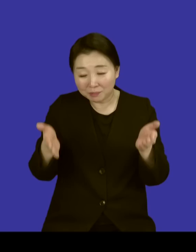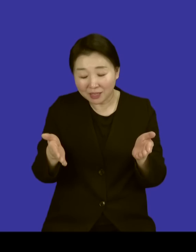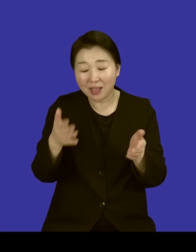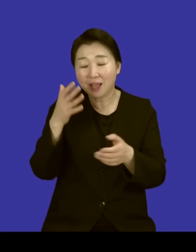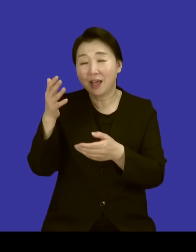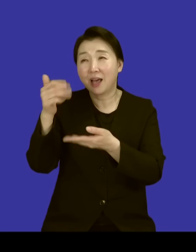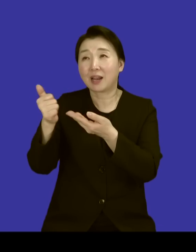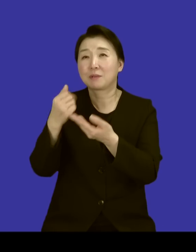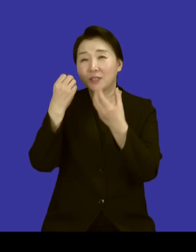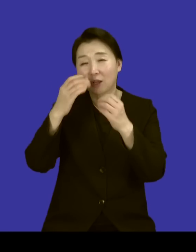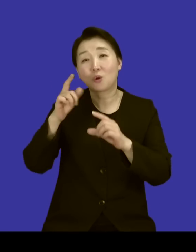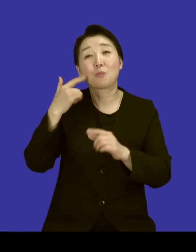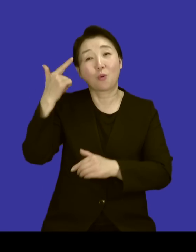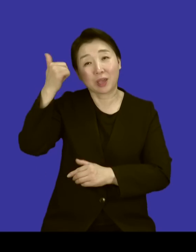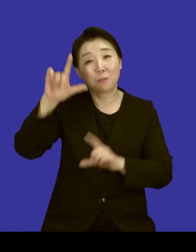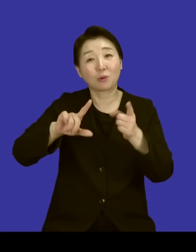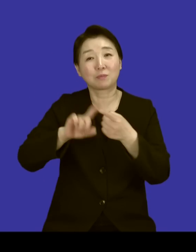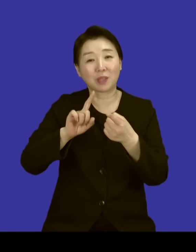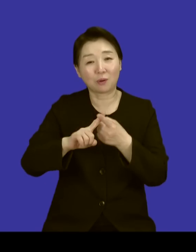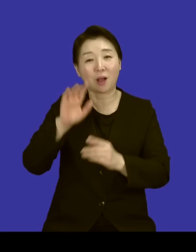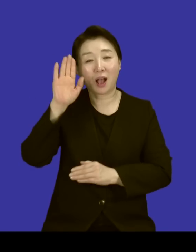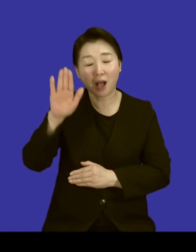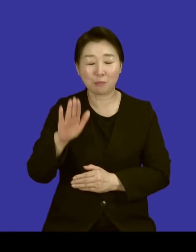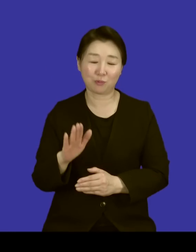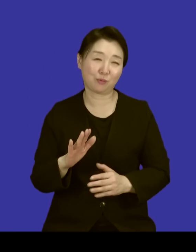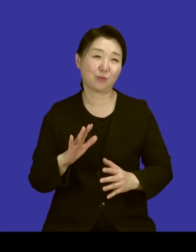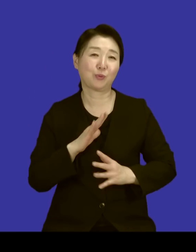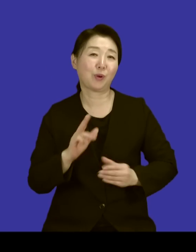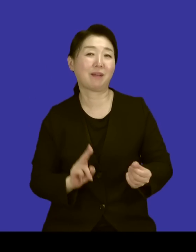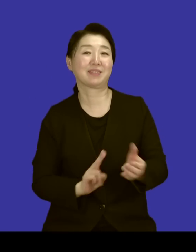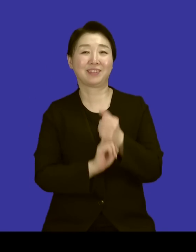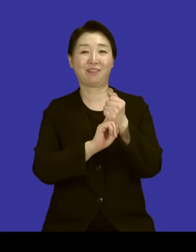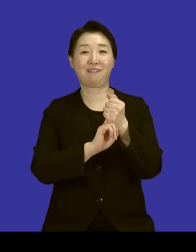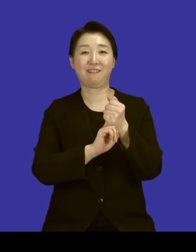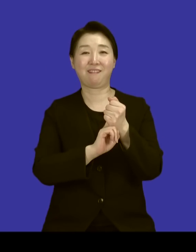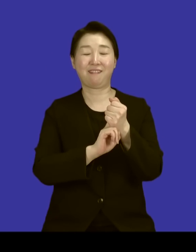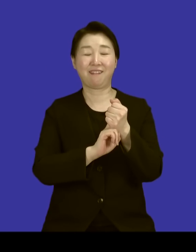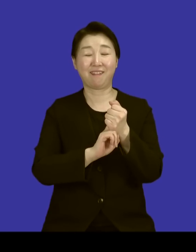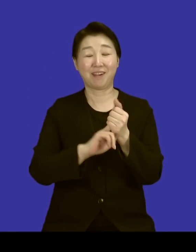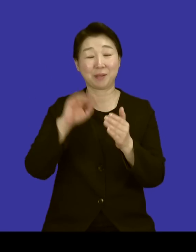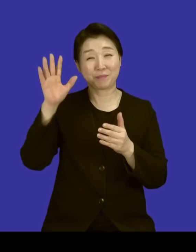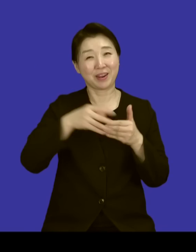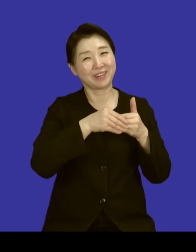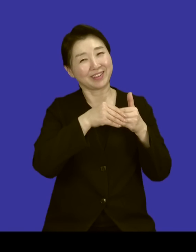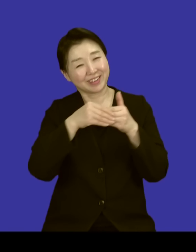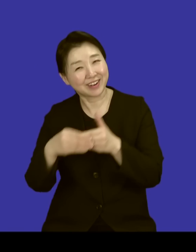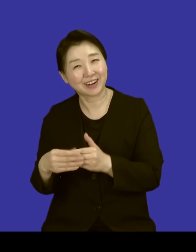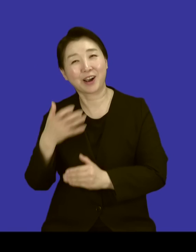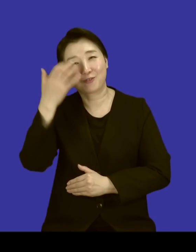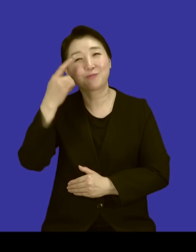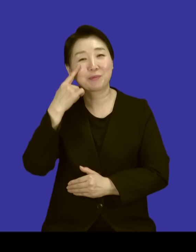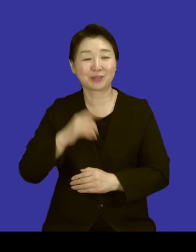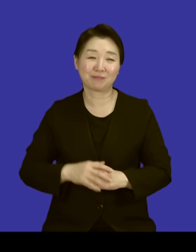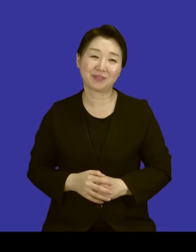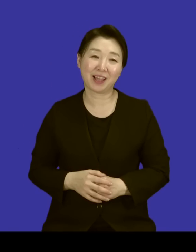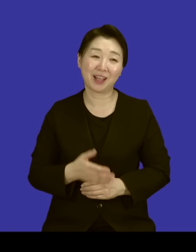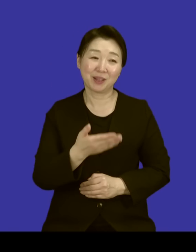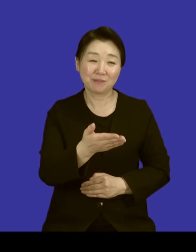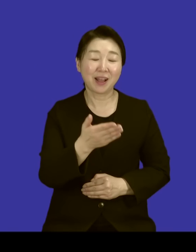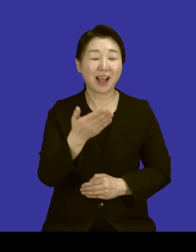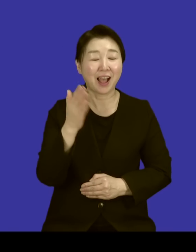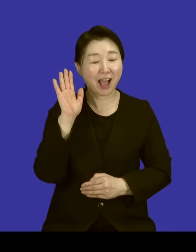새로운 목회 형태로 더 놀라운 역사를 이끌어 나갈 놀라운 미래를 더 한번 꿈꿔보겠습니다. 목사님 앞으로도 더